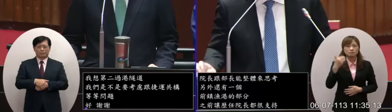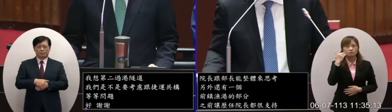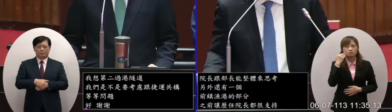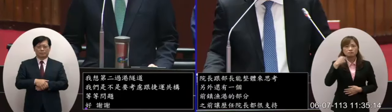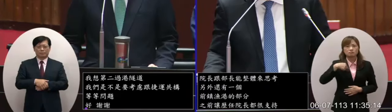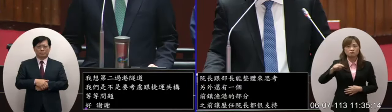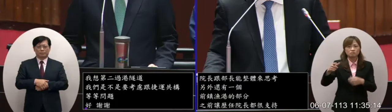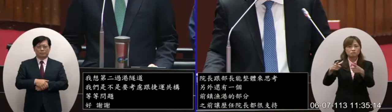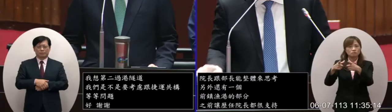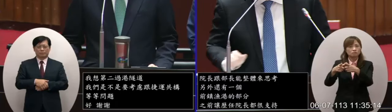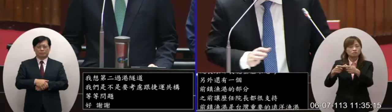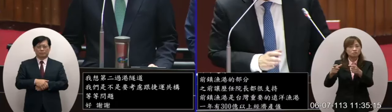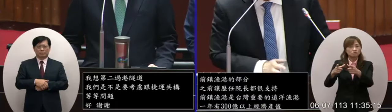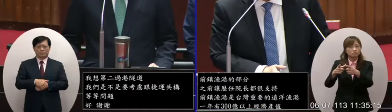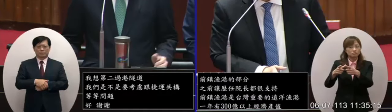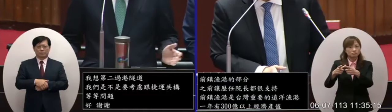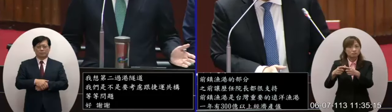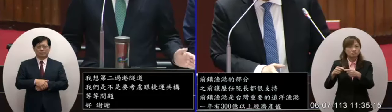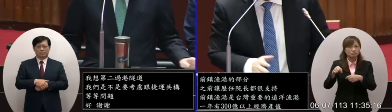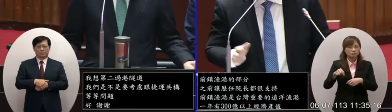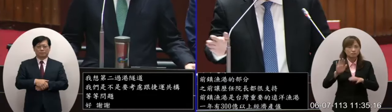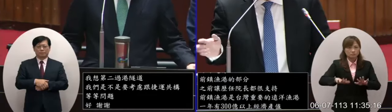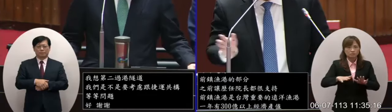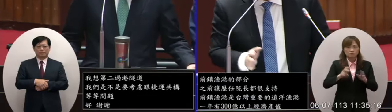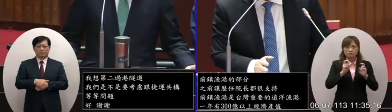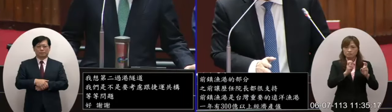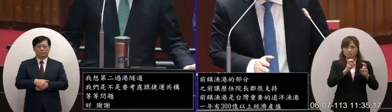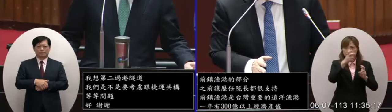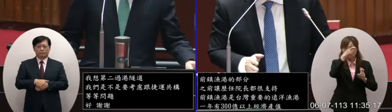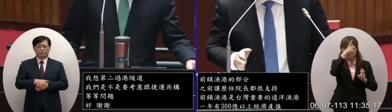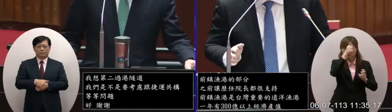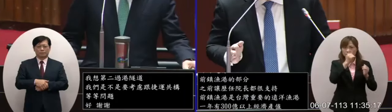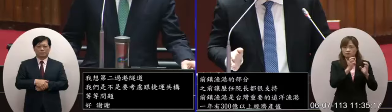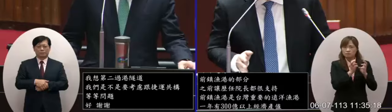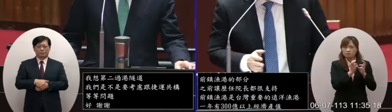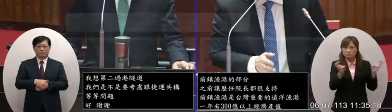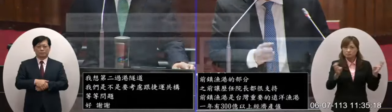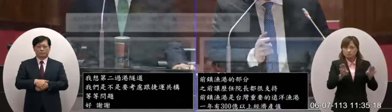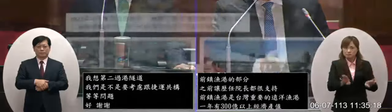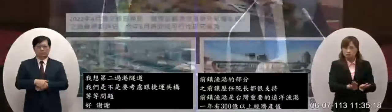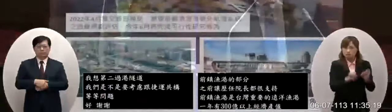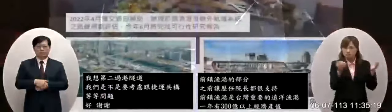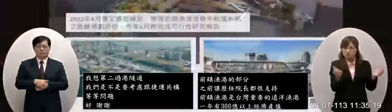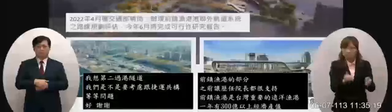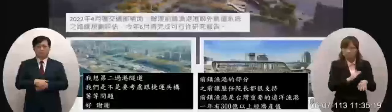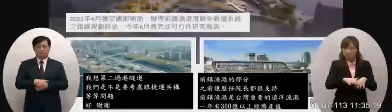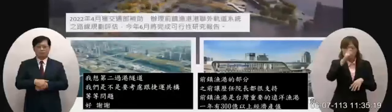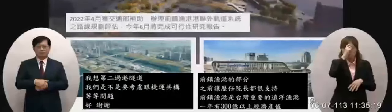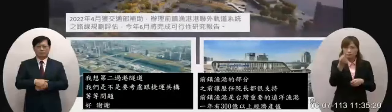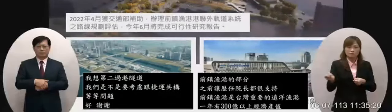们一定是搭乘大众运输去。那现在捷运黄线已经开始要做了，好，那我们也期盼未来再增加